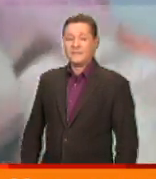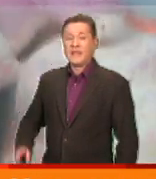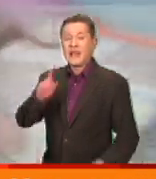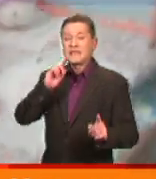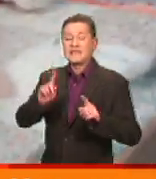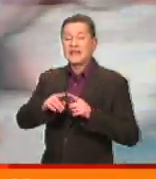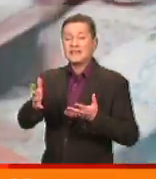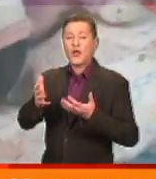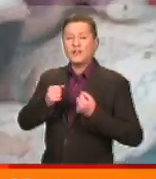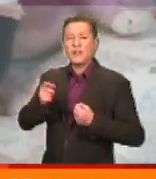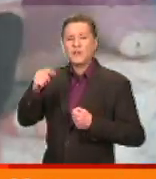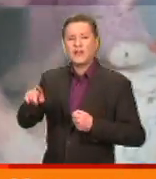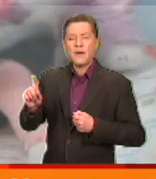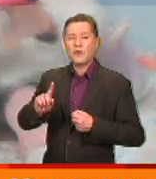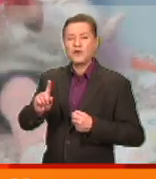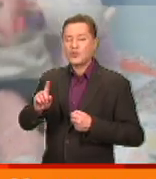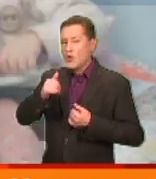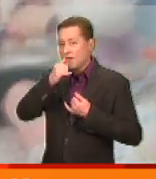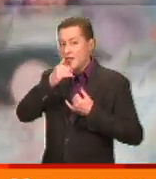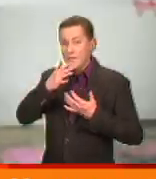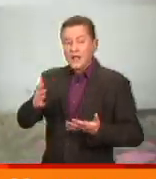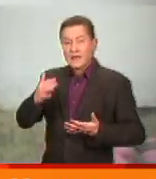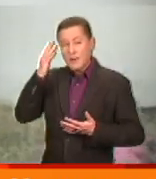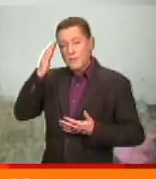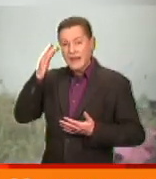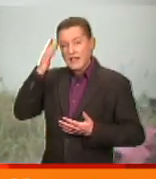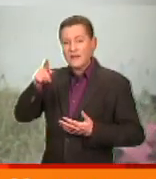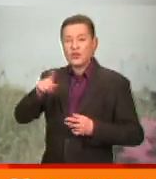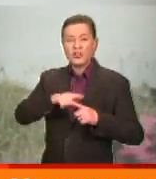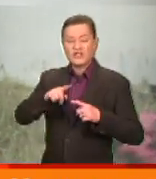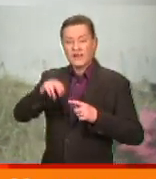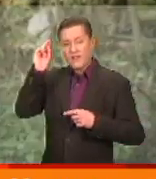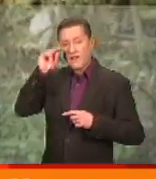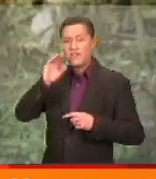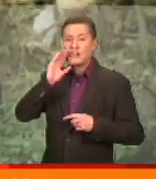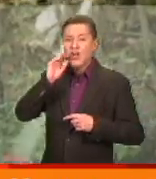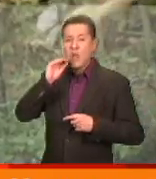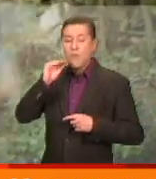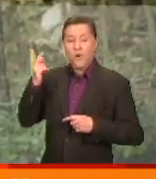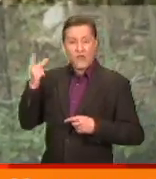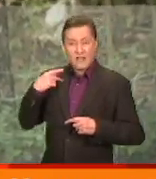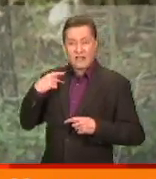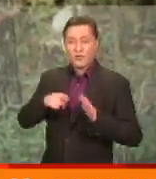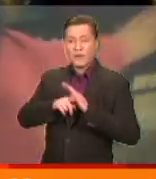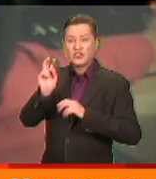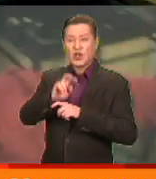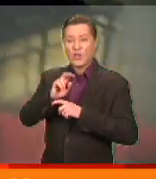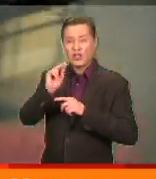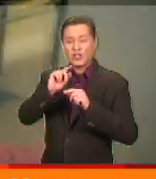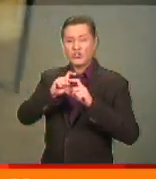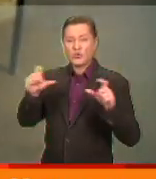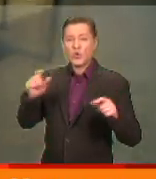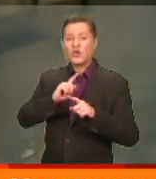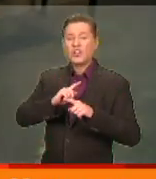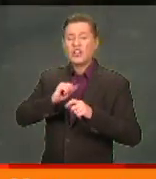Сестри отримали те, про що не могли навіть мріяти. Вони швидко вивчили мову, почали ходити до школи, однак дедалі частіше